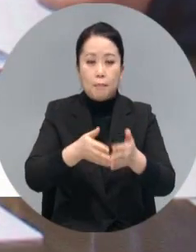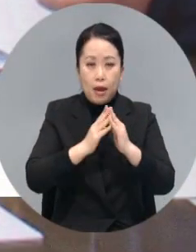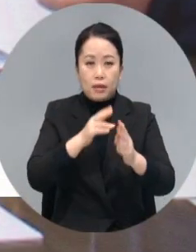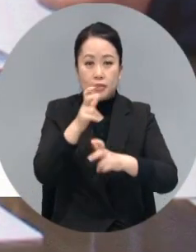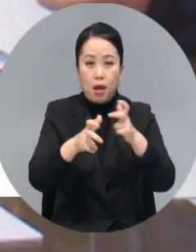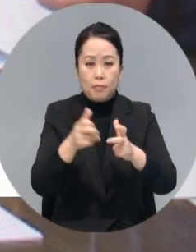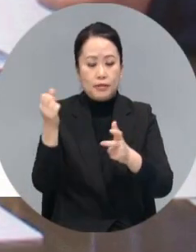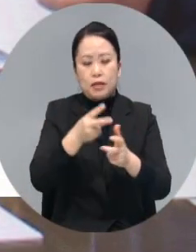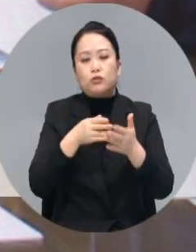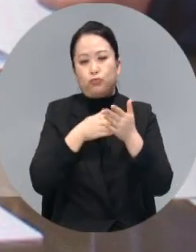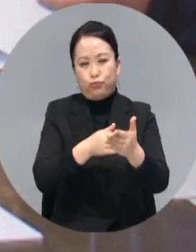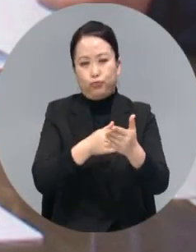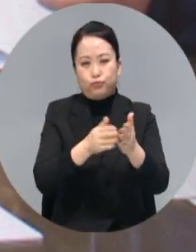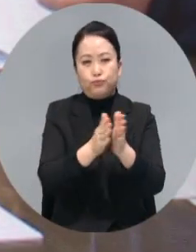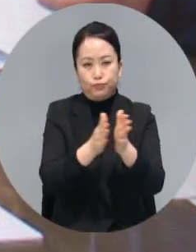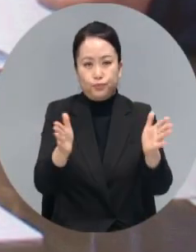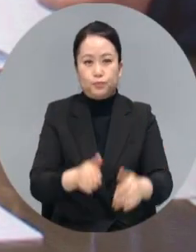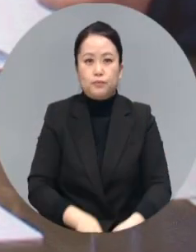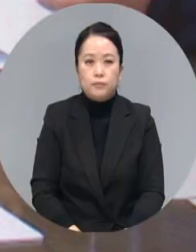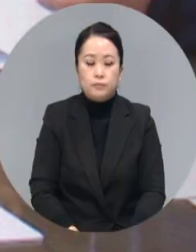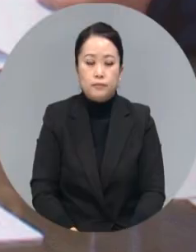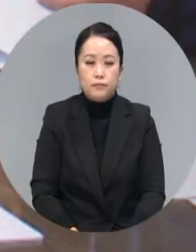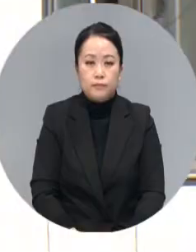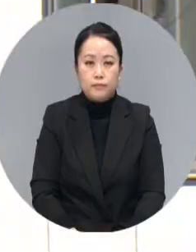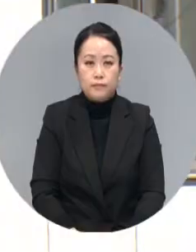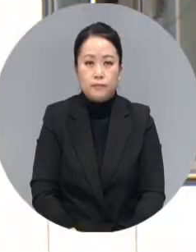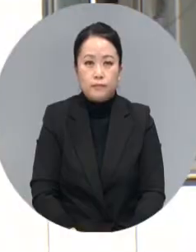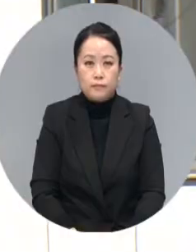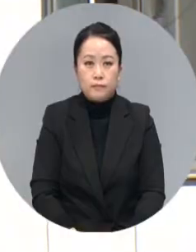나섰습니다. 조민희 기자가 취재했습니다.